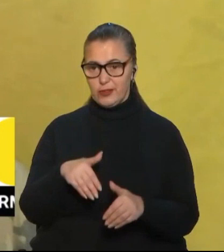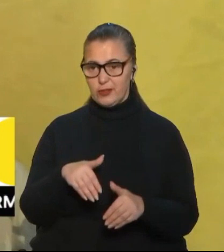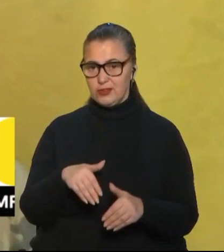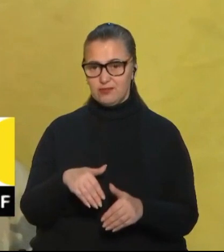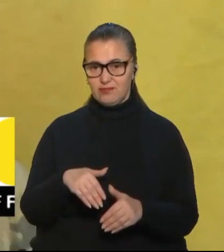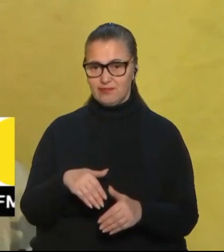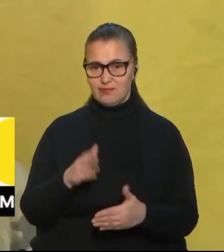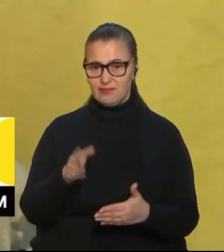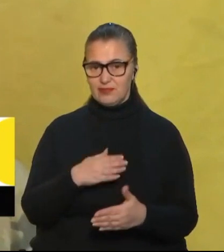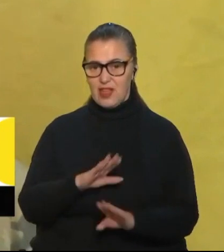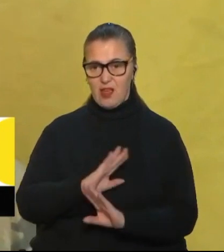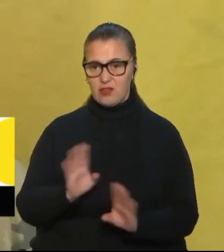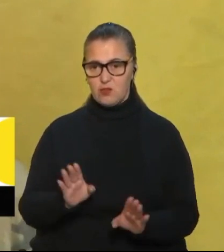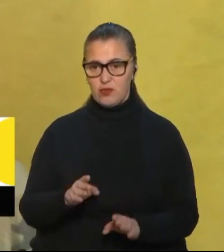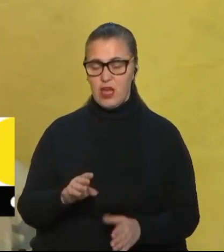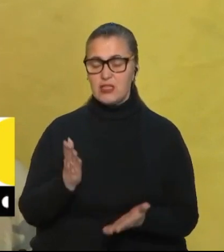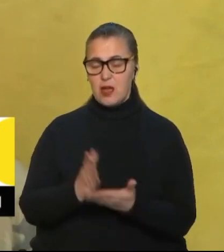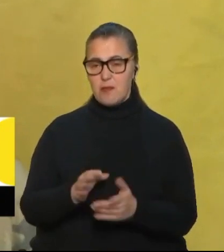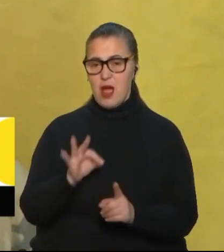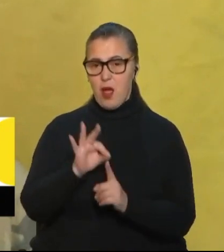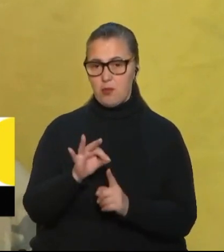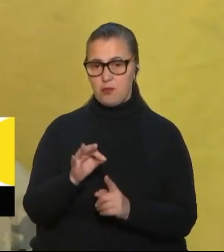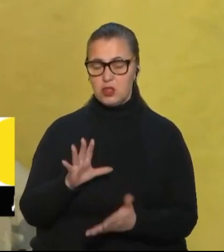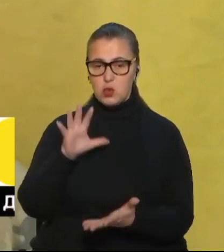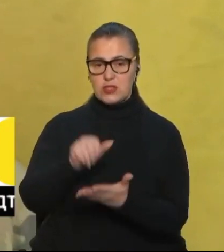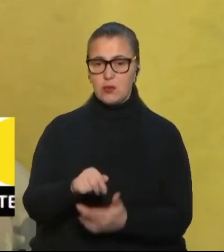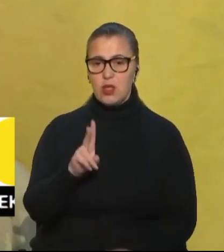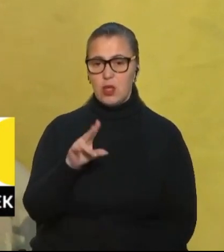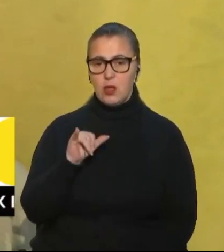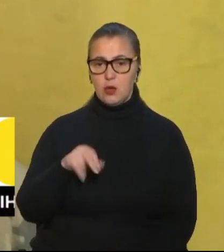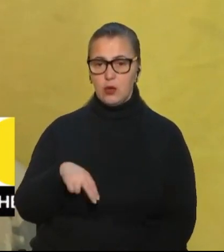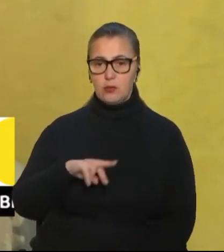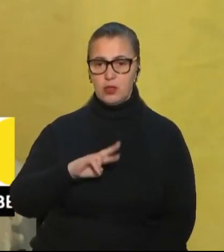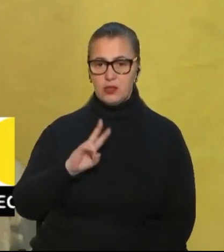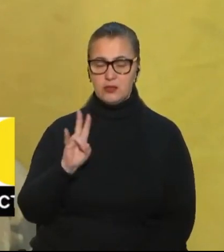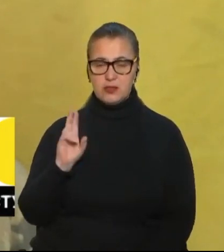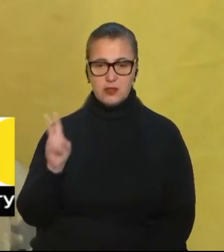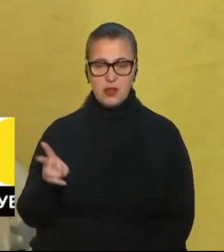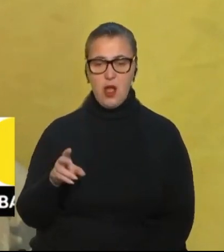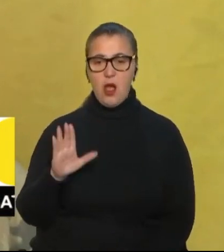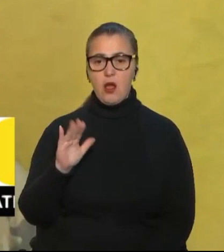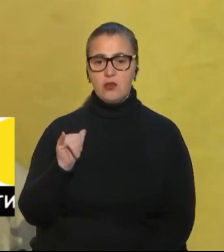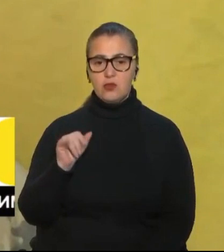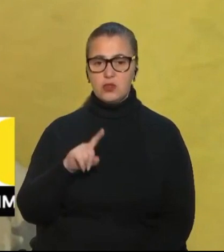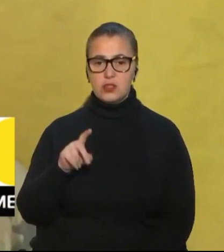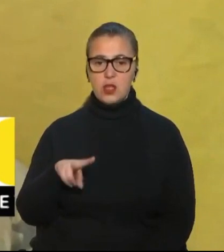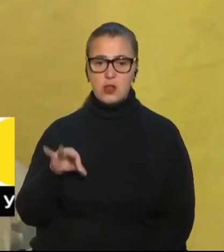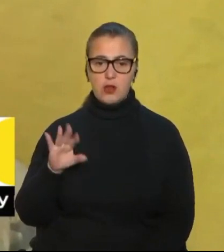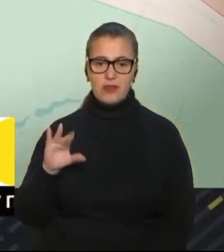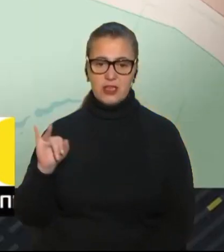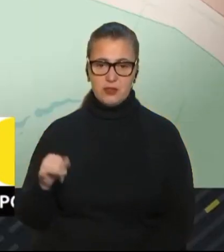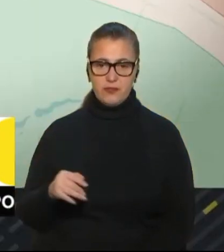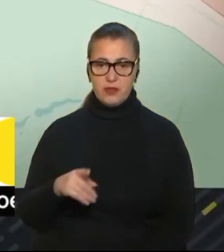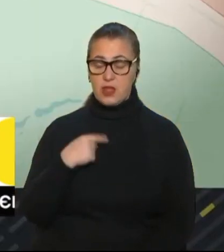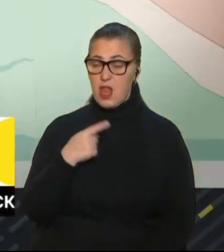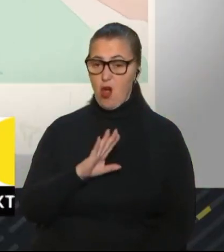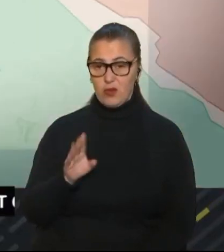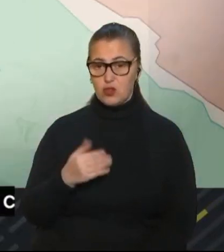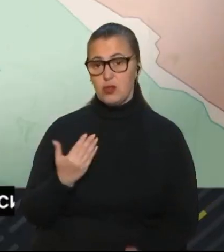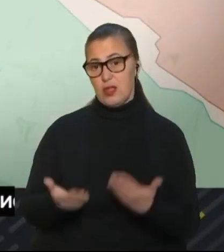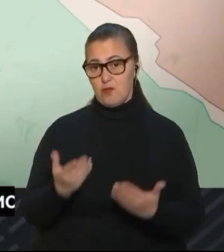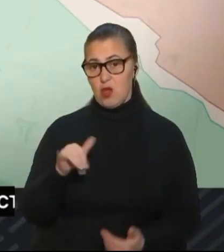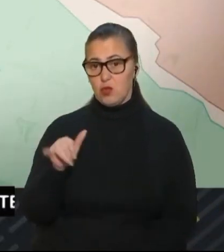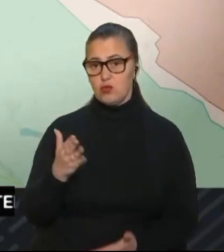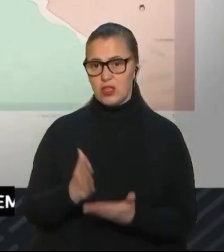і раніше, він має на меті захопити Куп'янськ, Куп'янськ-Вузловий. Не говорячи вже про те, що напевно в них є